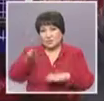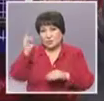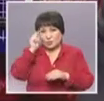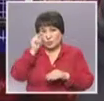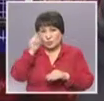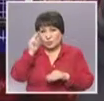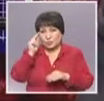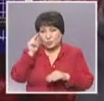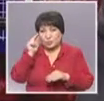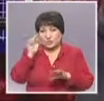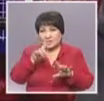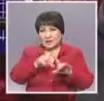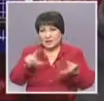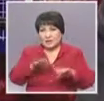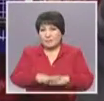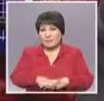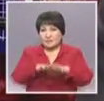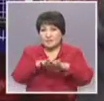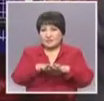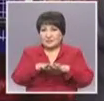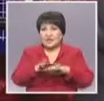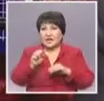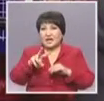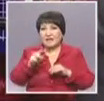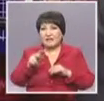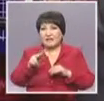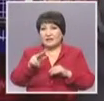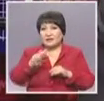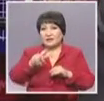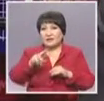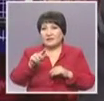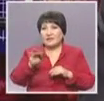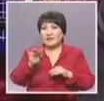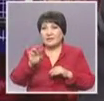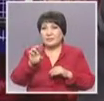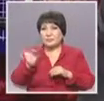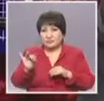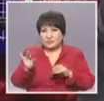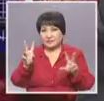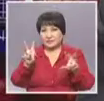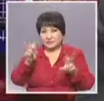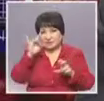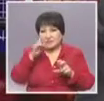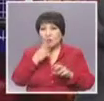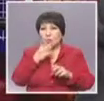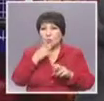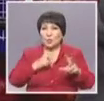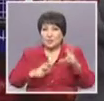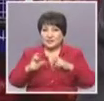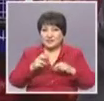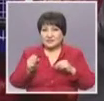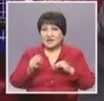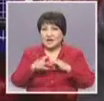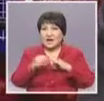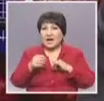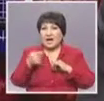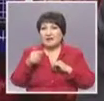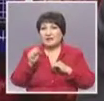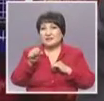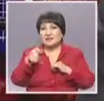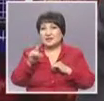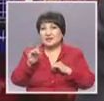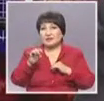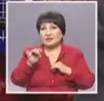базаларында, мысалға мынау әл-фараби атындағы қазақ ұлттық университетінде, тағы мынау аграрлық университеттің